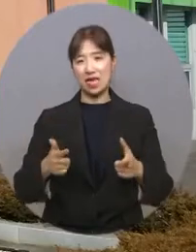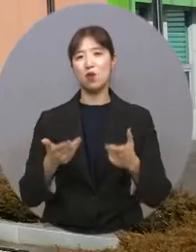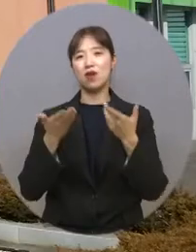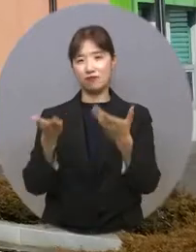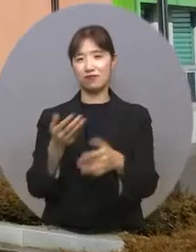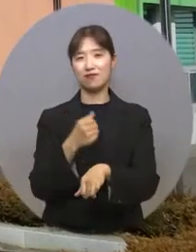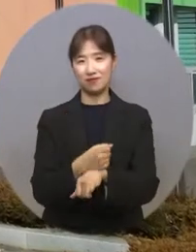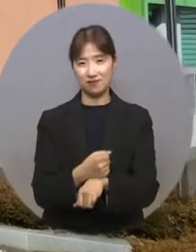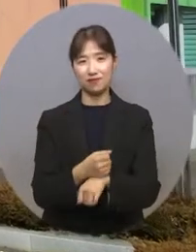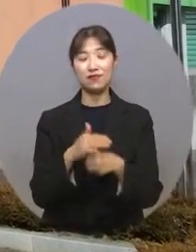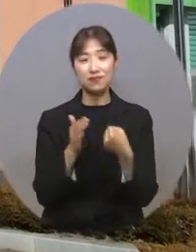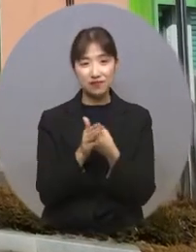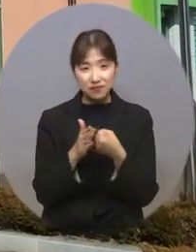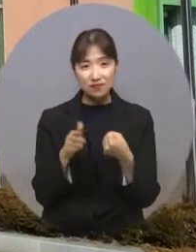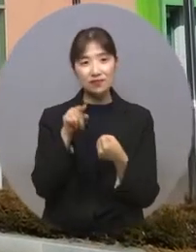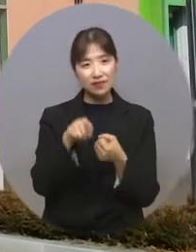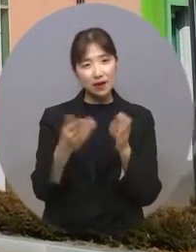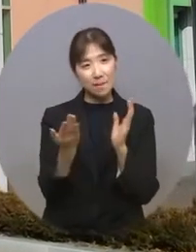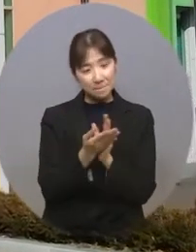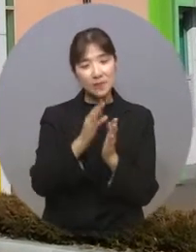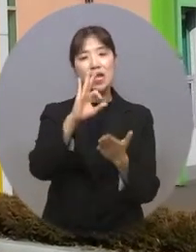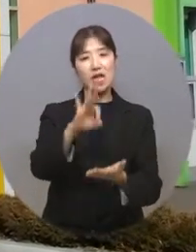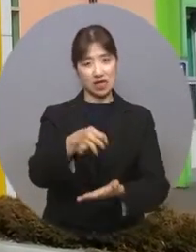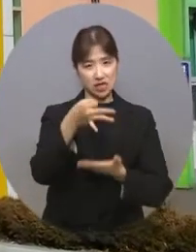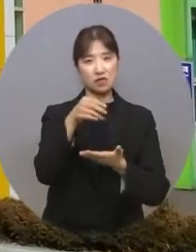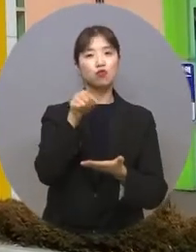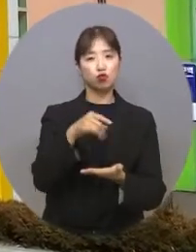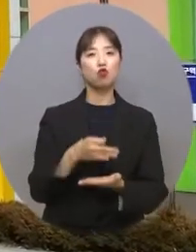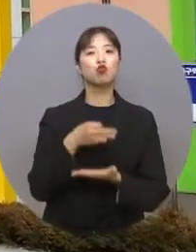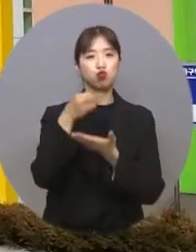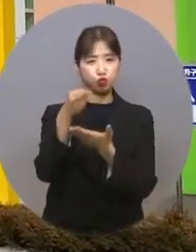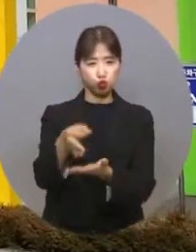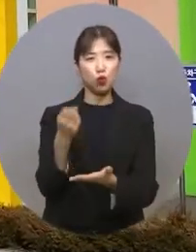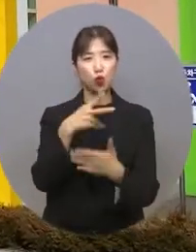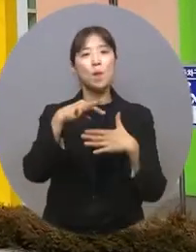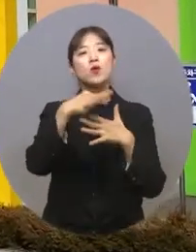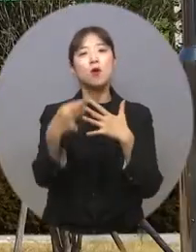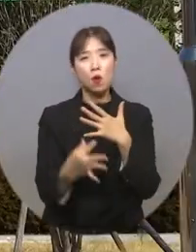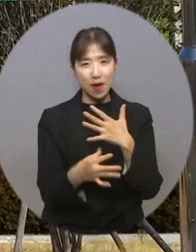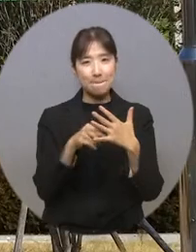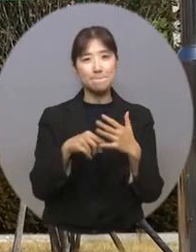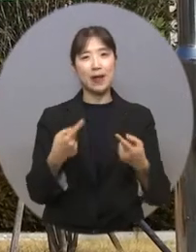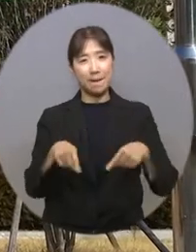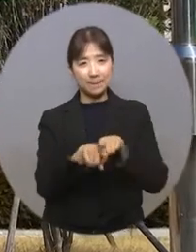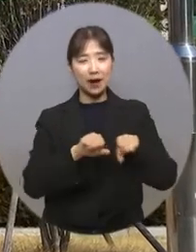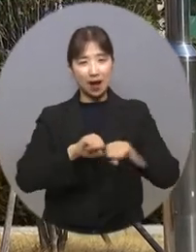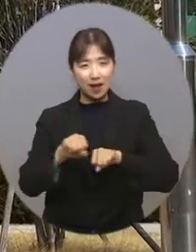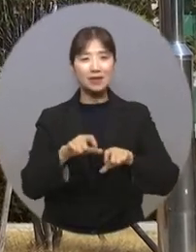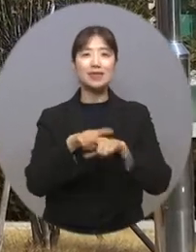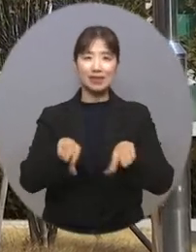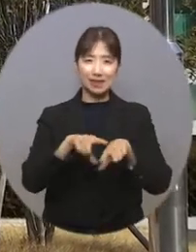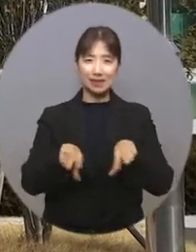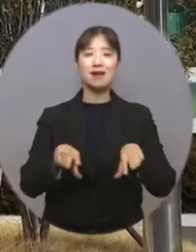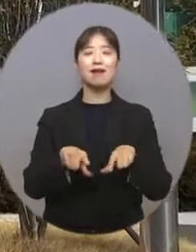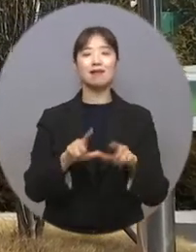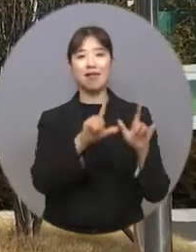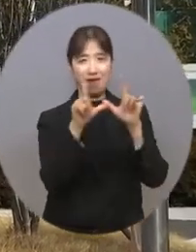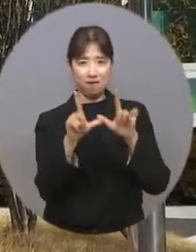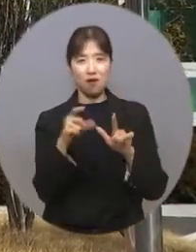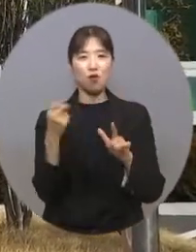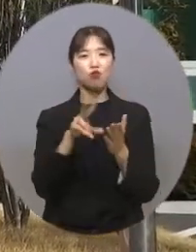하고 있습니다. 네. 그래서 그에 따른 임금을 지불하고 또 프로그램을 통해서 일상생활, 또 문제